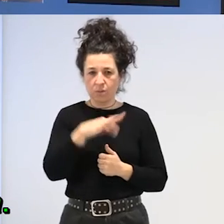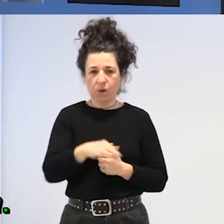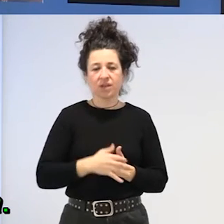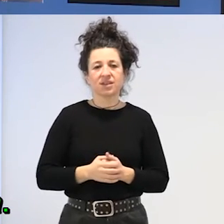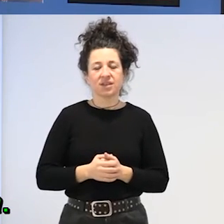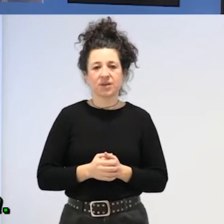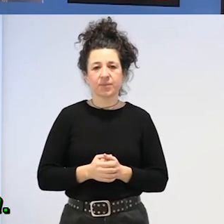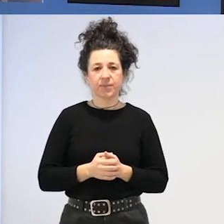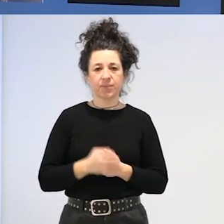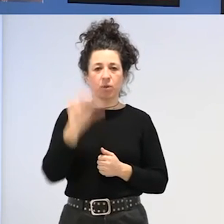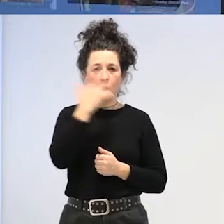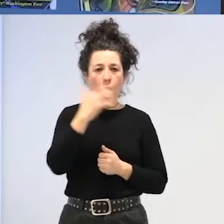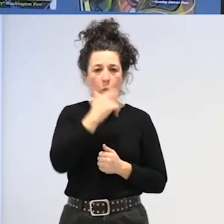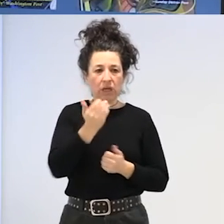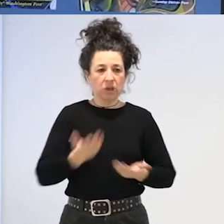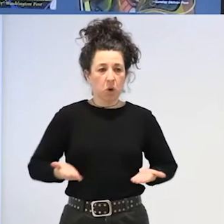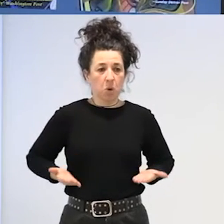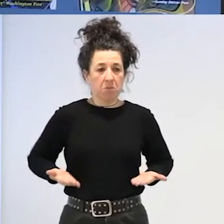hori, neskamearen ipuina.